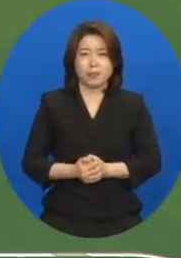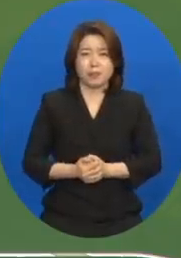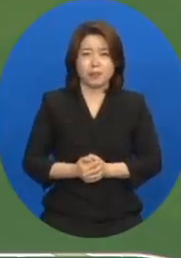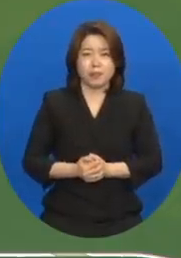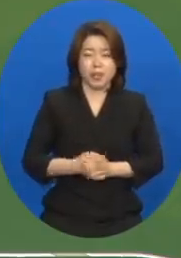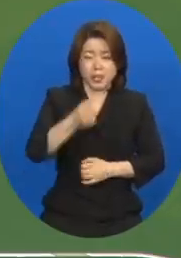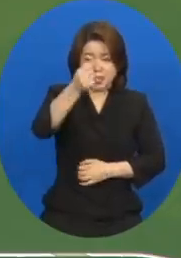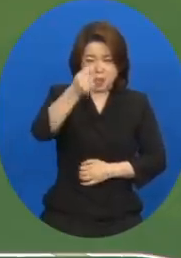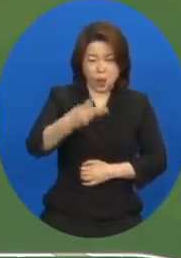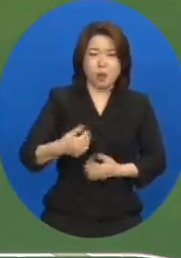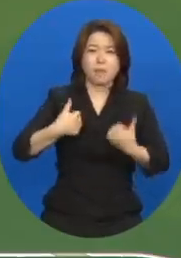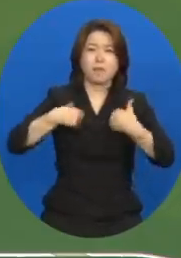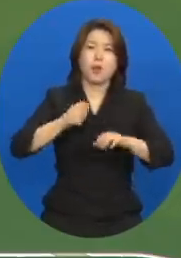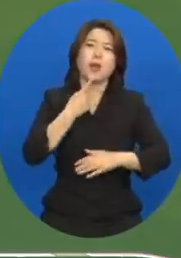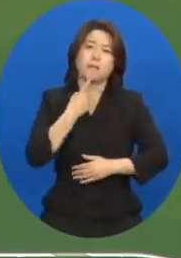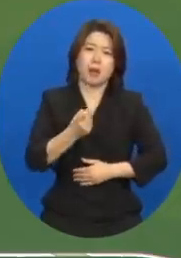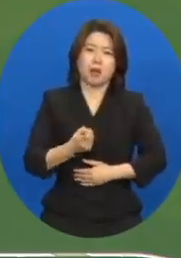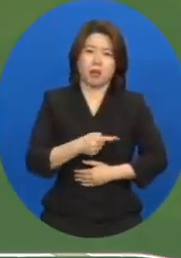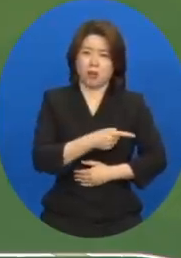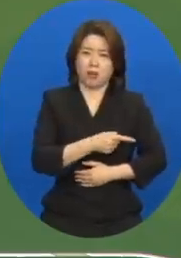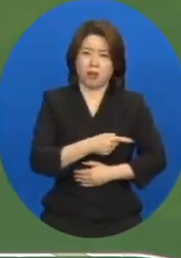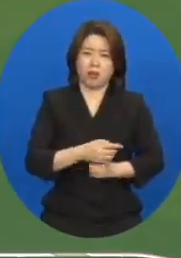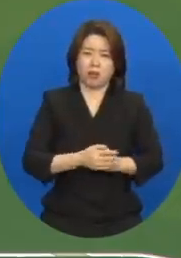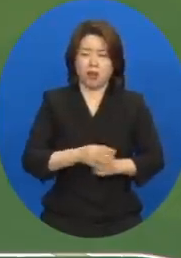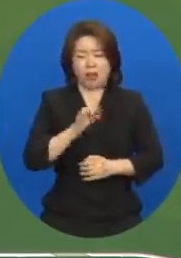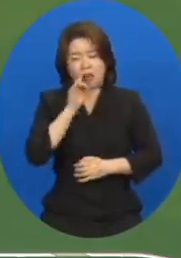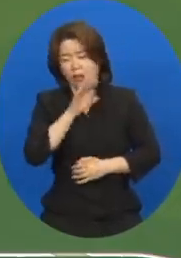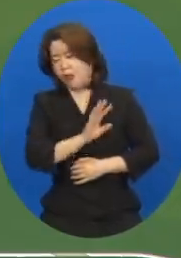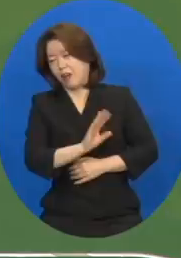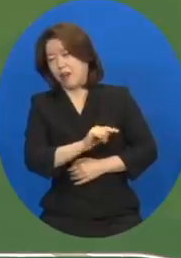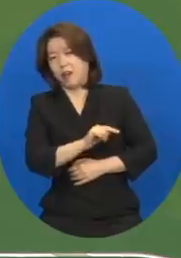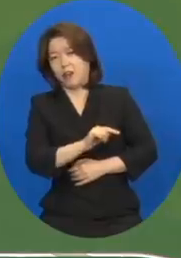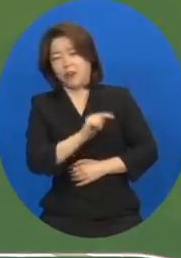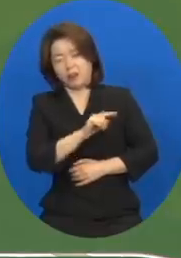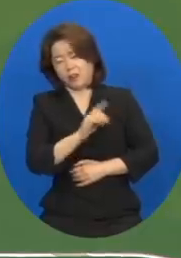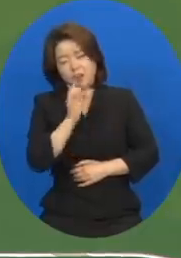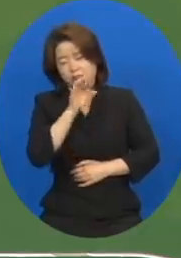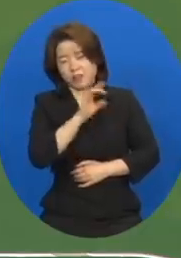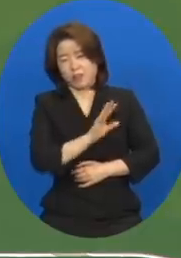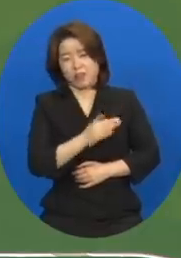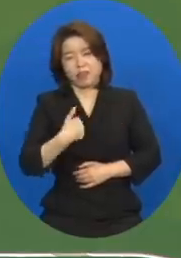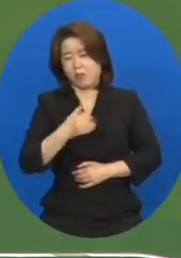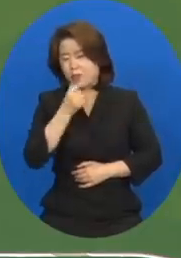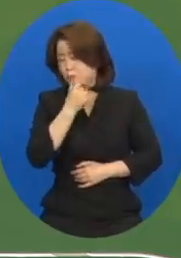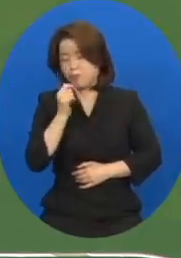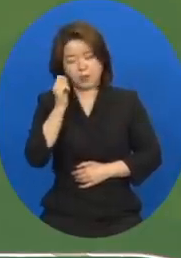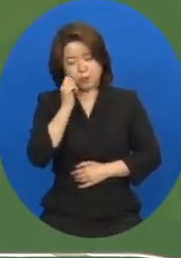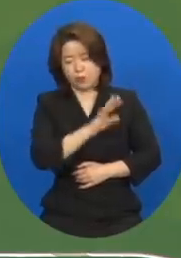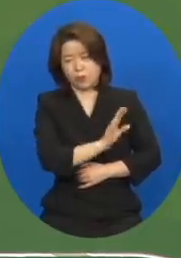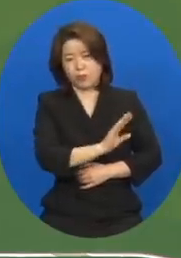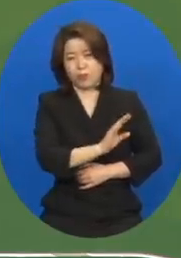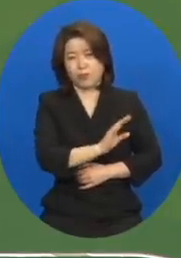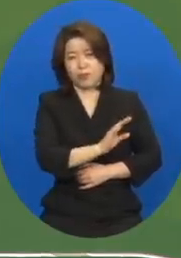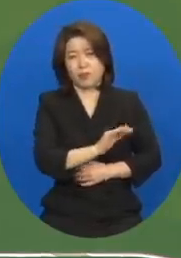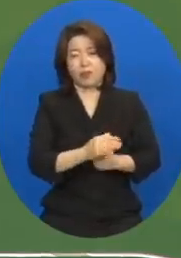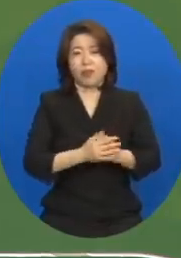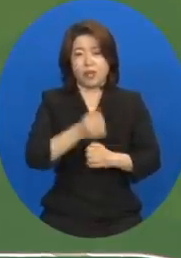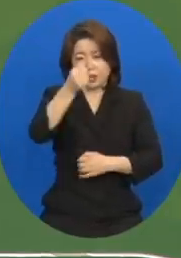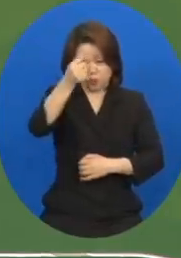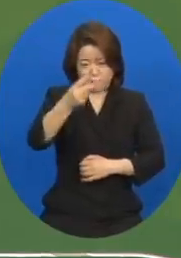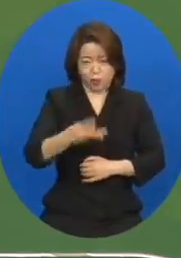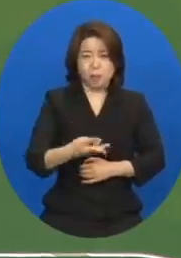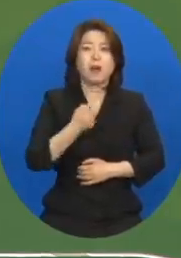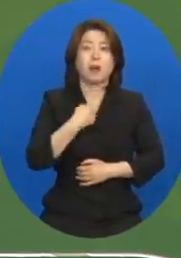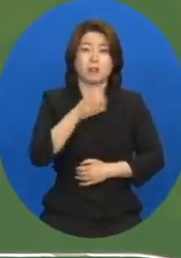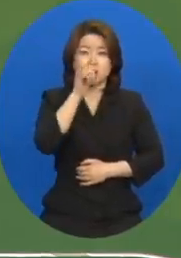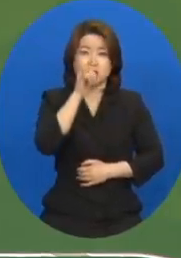여러 번 포기할 뻔했거든. 안 되나 봐. 얘는 안 되나 봐. 난 못하겠어. 여러 번